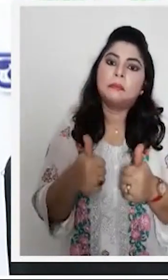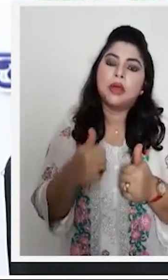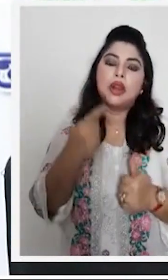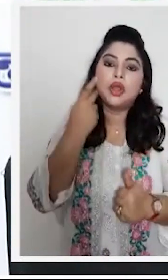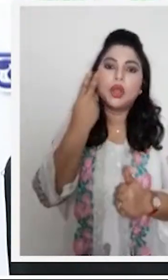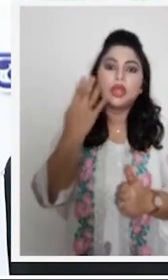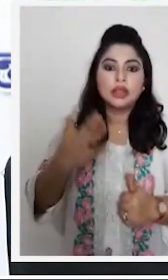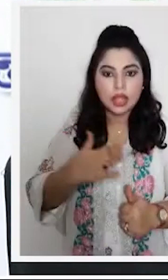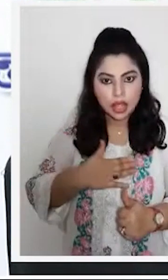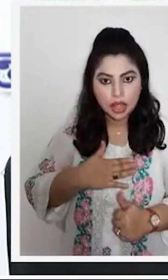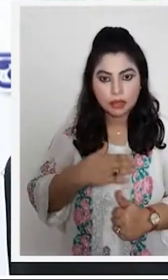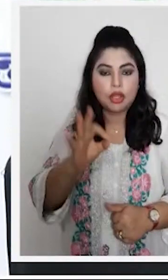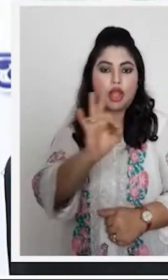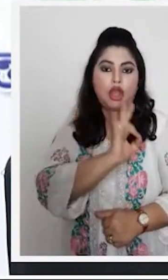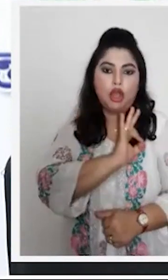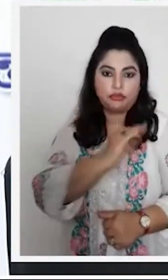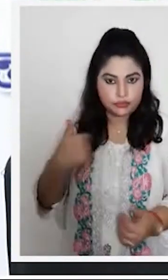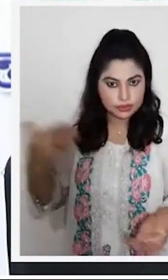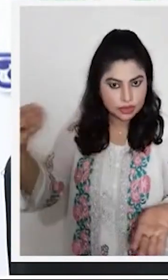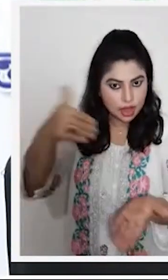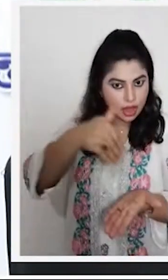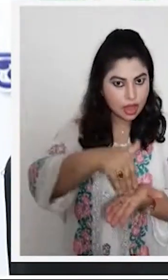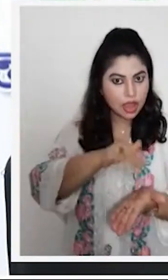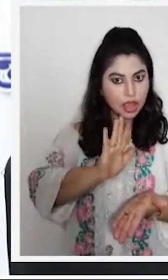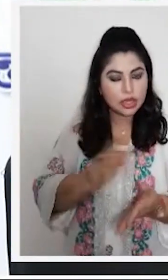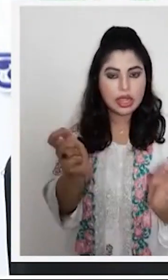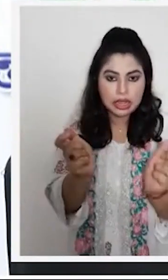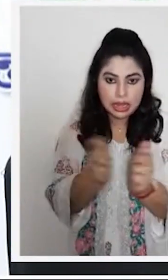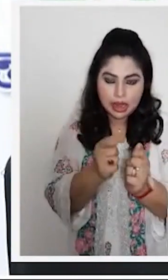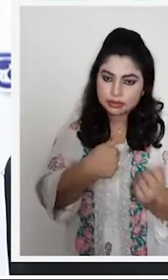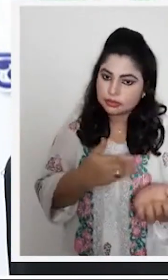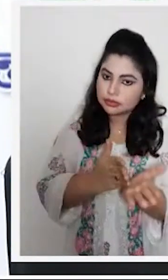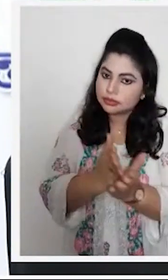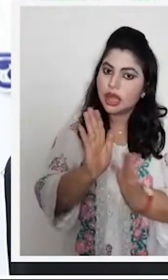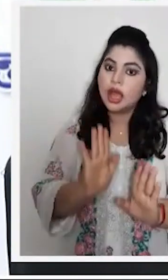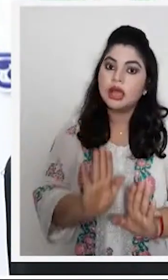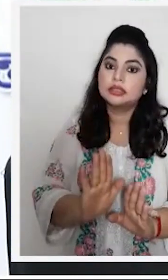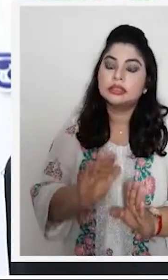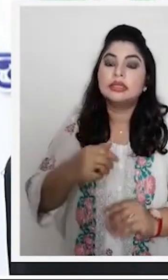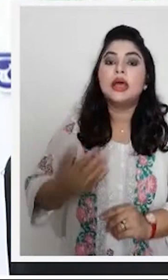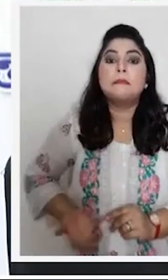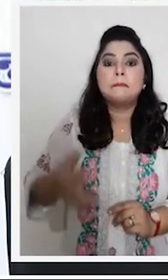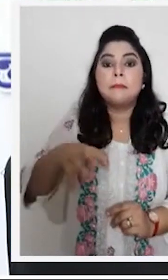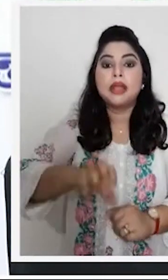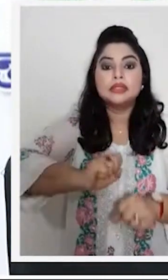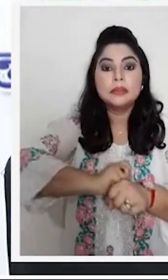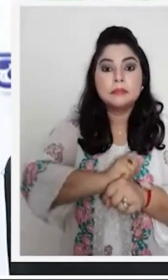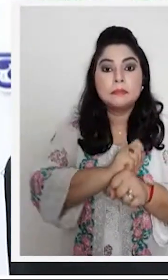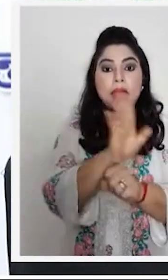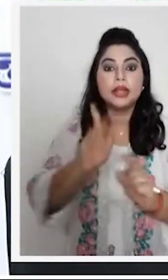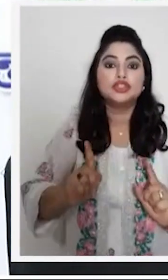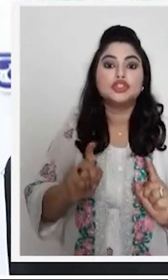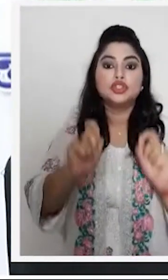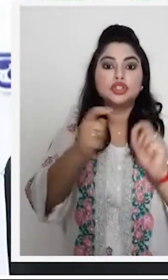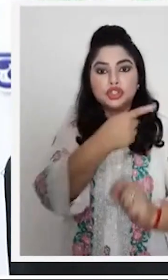আপনাদেরও অনেকেই আমার জন্য দোয়া করেছেন, তাই আমি সুস্থ হয়ে আজ বেশ কয়েকদিন হলো অফিসে যোগদান করেছি এবং কাজ